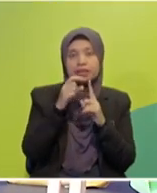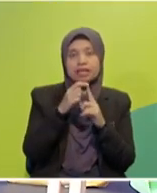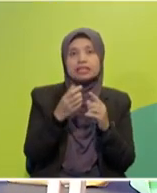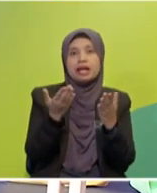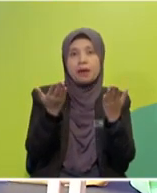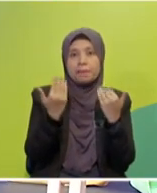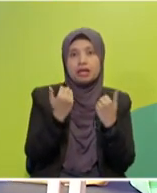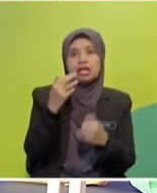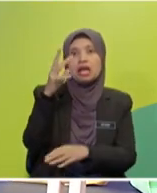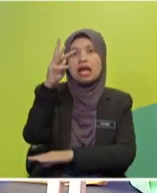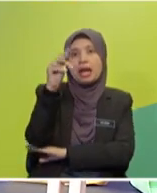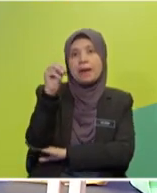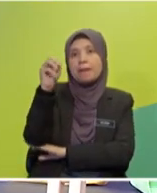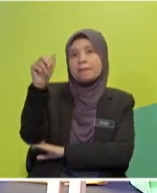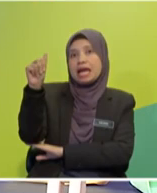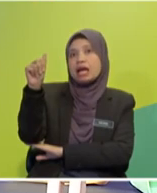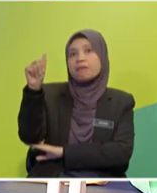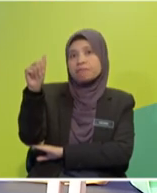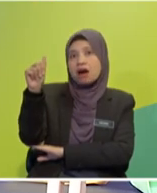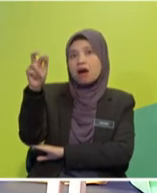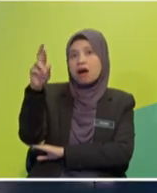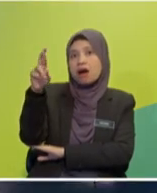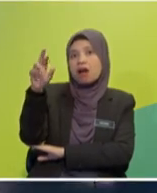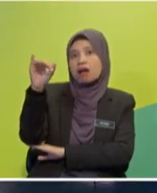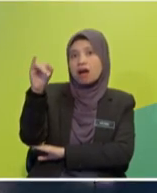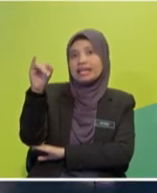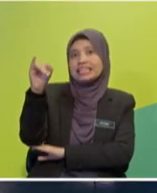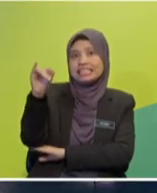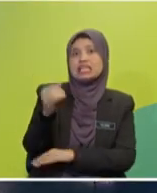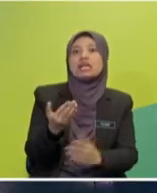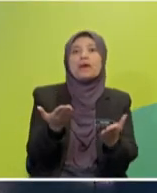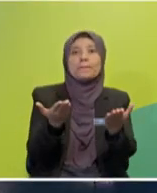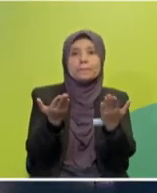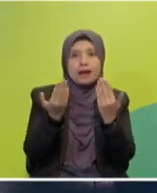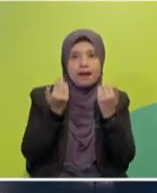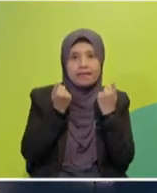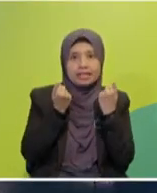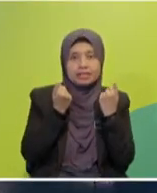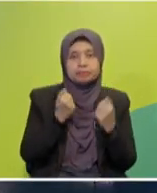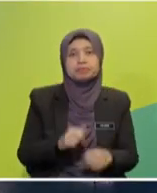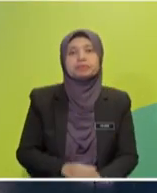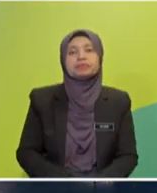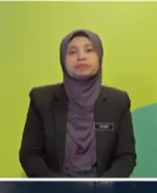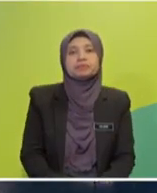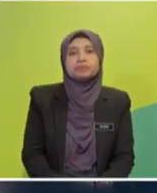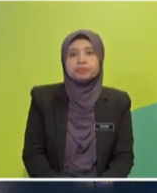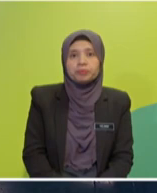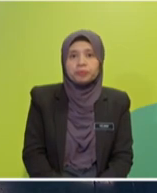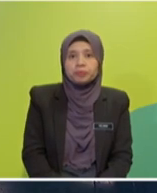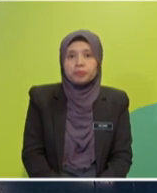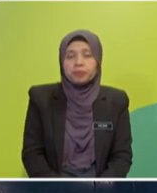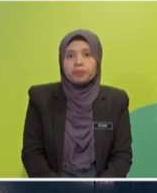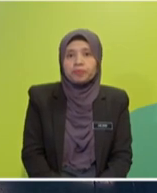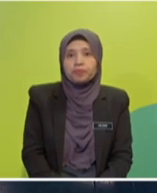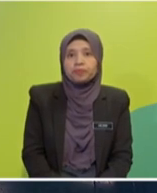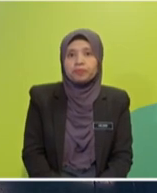M-A-R-I-R-I. Mari. Ya, betul. Jadi Hanif boleh tampal dekat papan putih, dekat tampal. Hujung sekali. Hujung sekali di sini, cikgu. Ya,